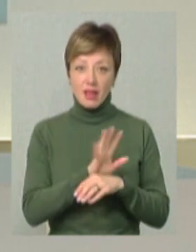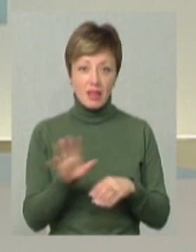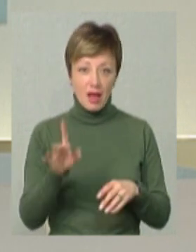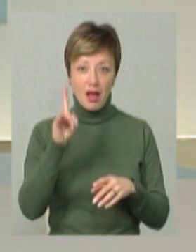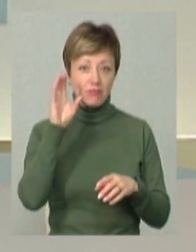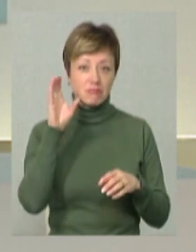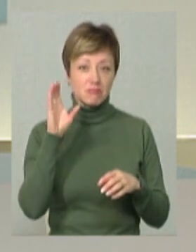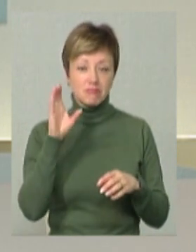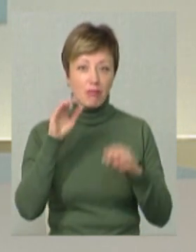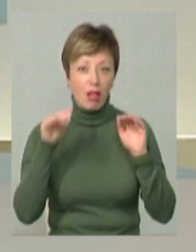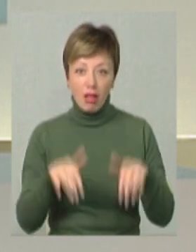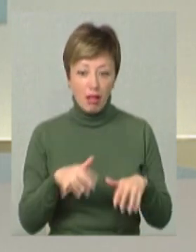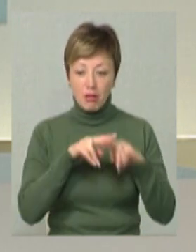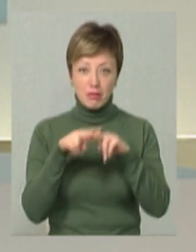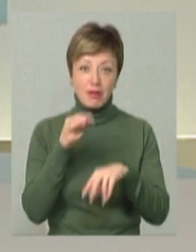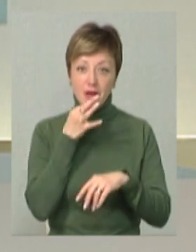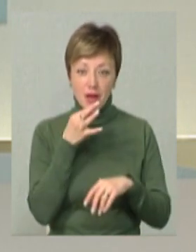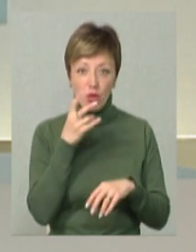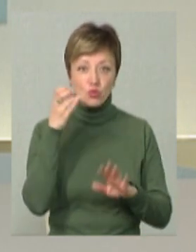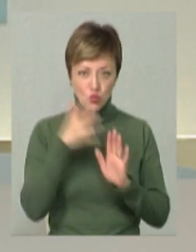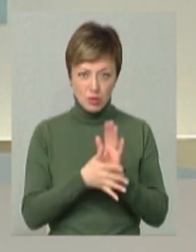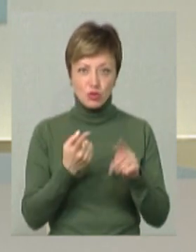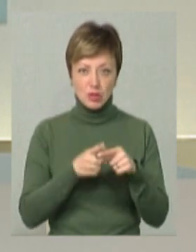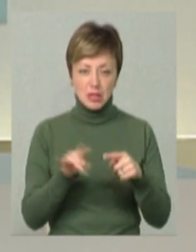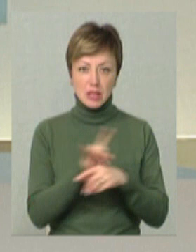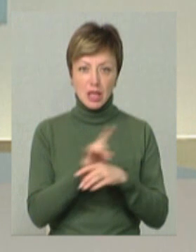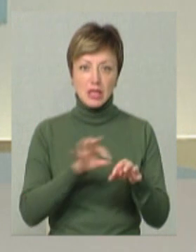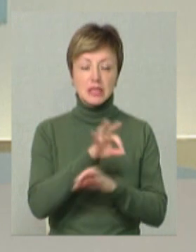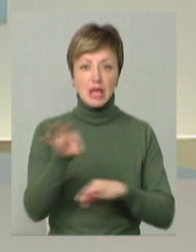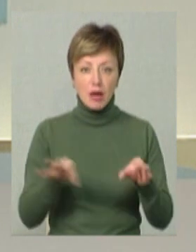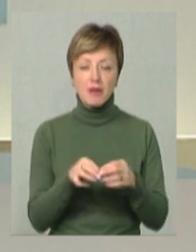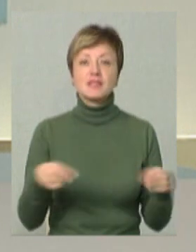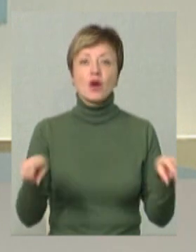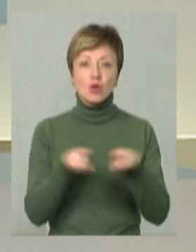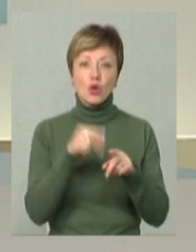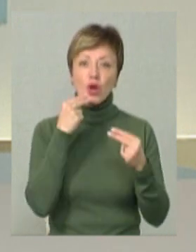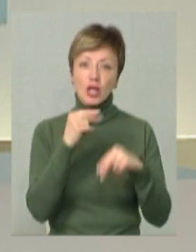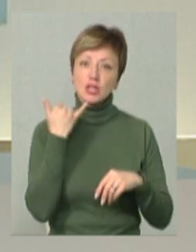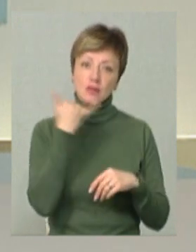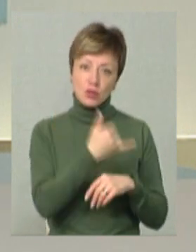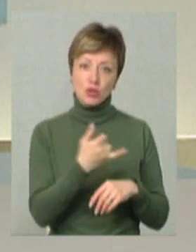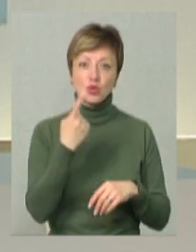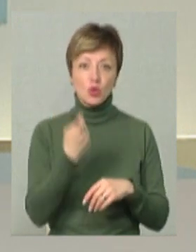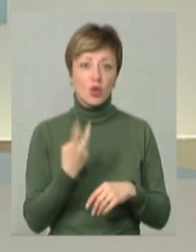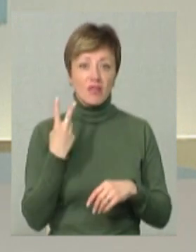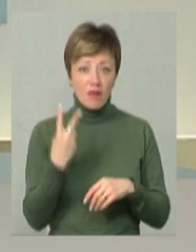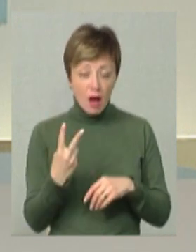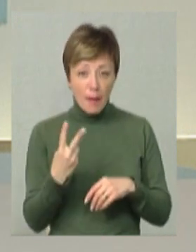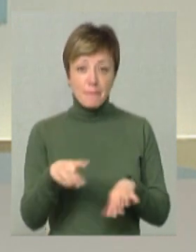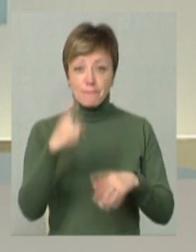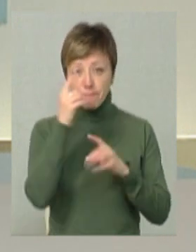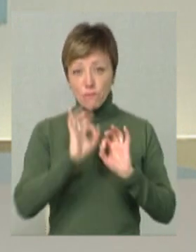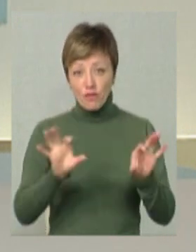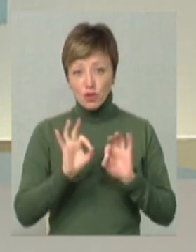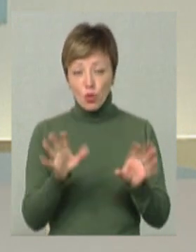поводу шахрая, тобто не перерахували гроші, але зрозуміли, що це шахрайська схема, все одно краще зателефонувати на лінію 102,